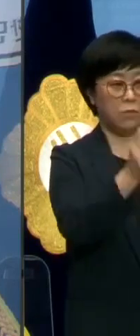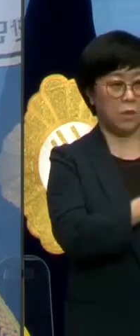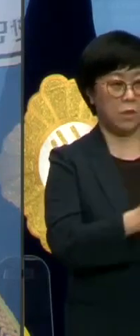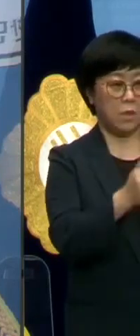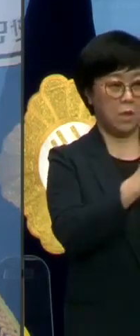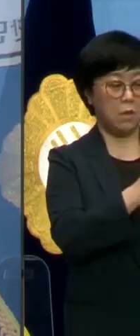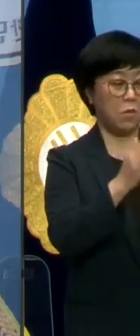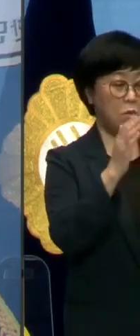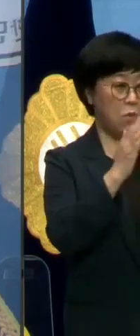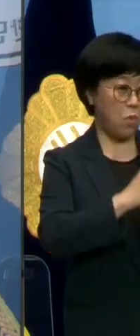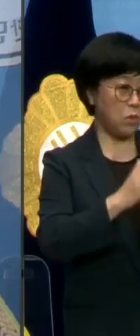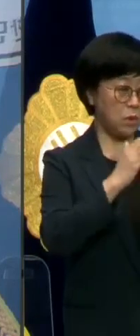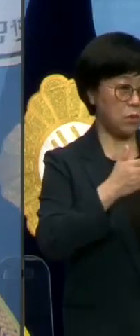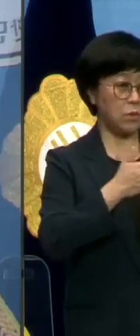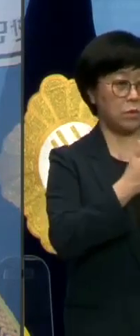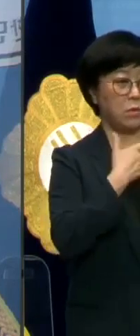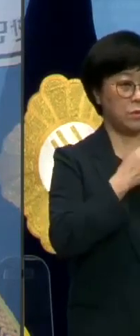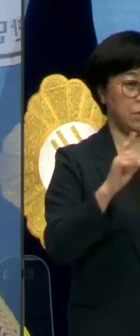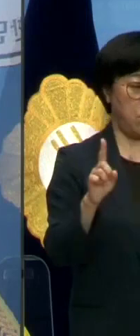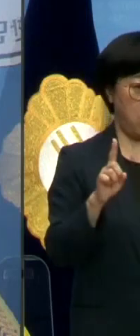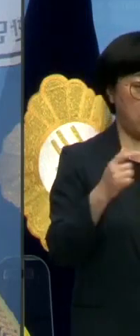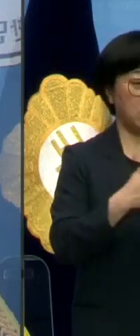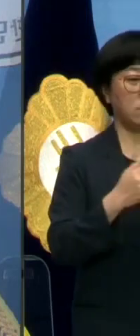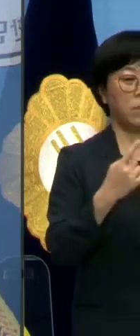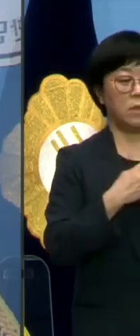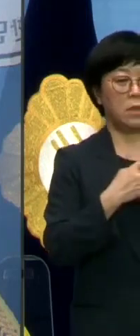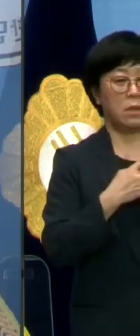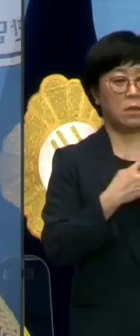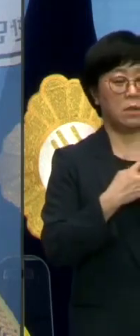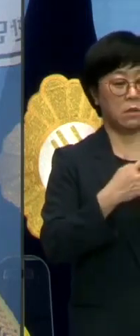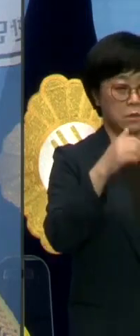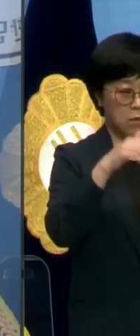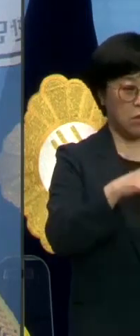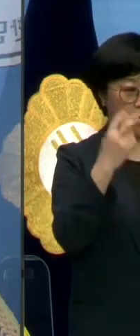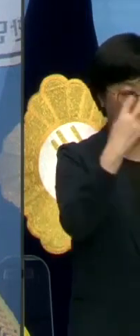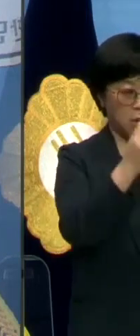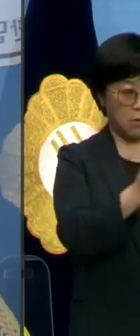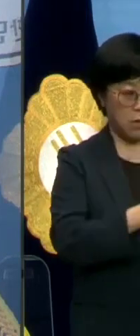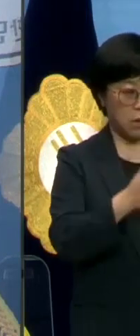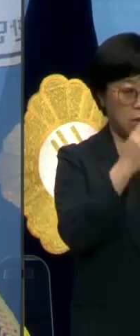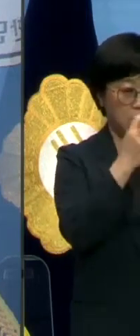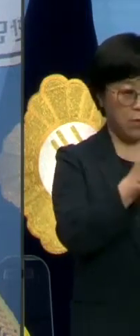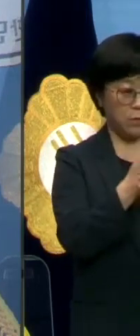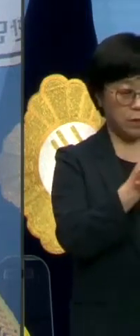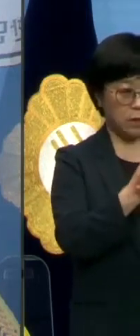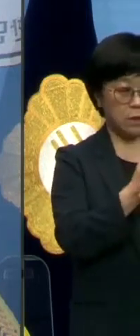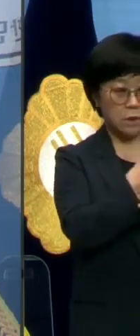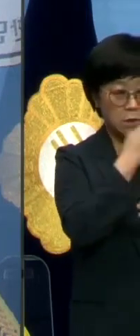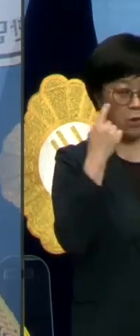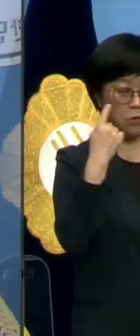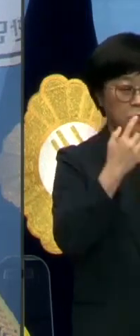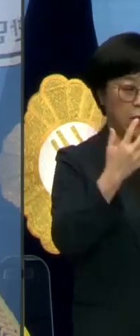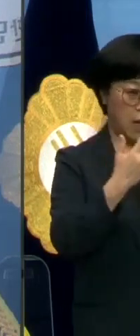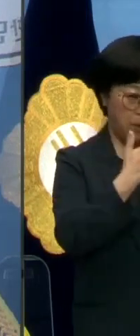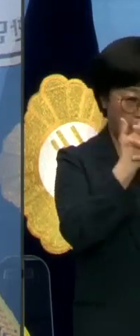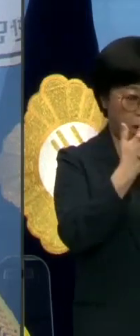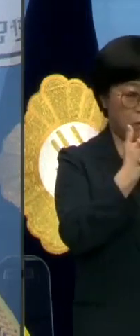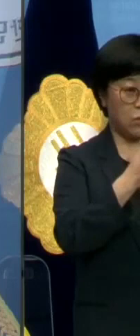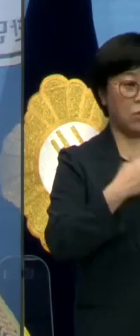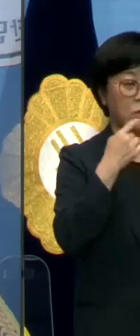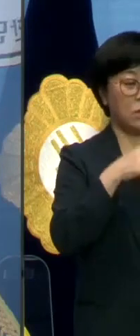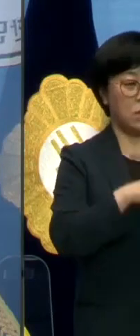중앙선거관리위원회에 공식 요청한다. 첫째, 선관위는 법적 근거도 불분명한